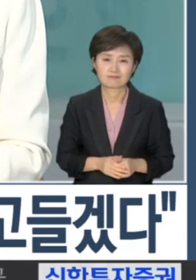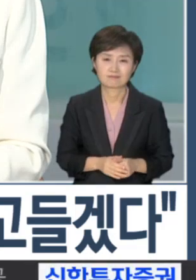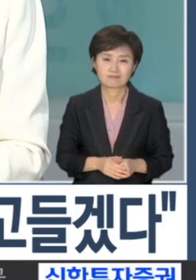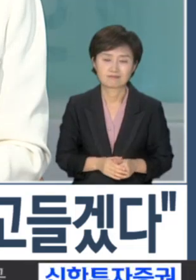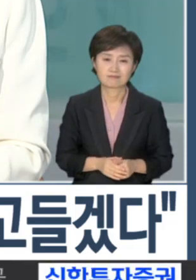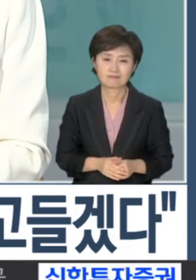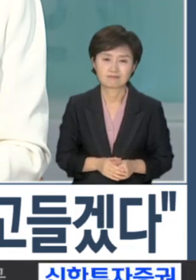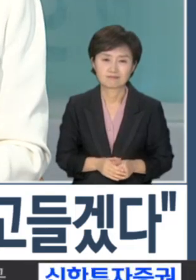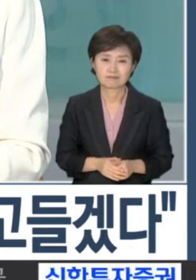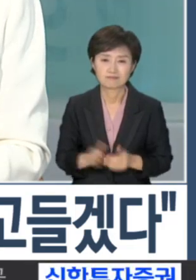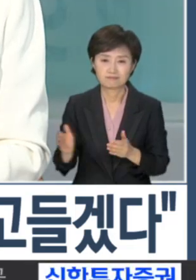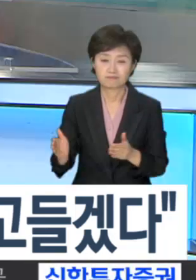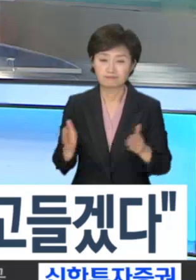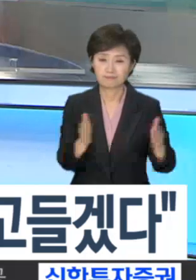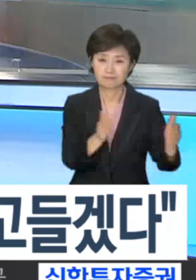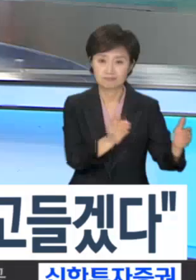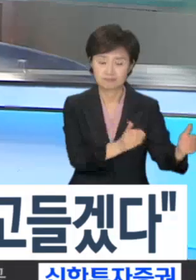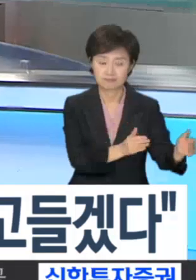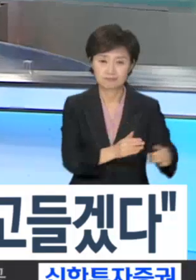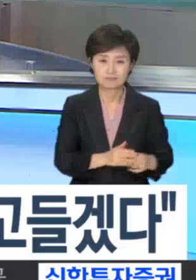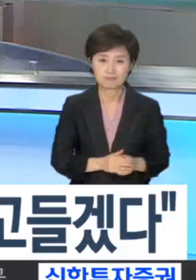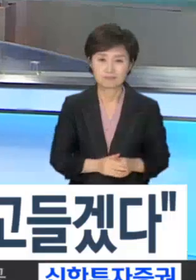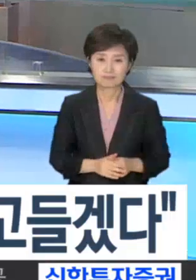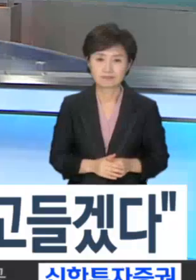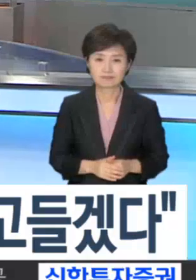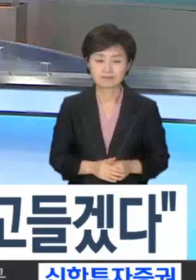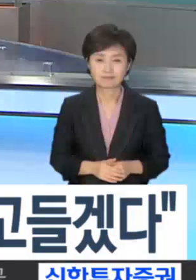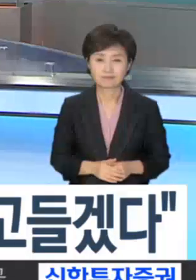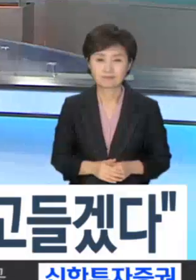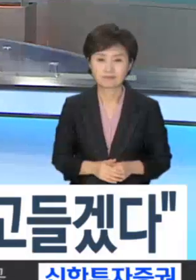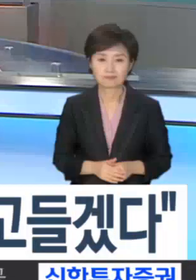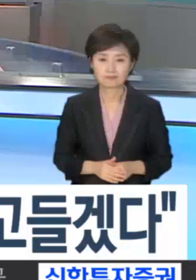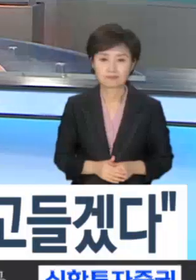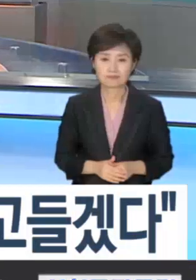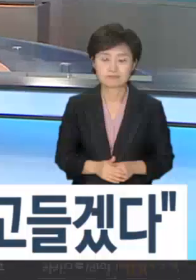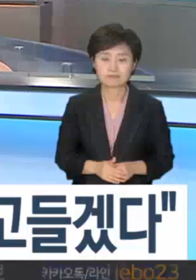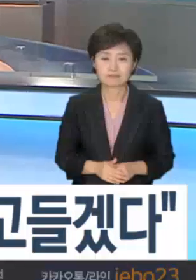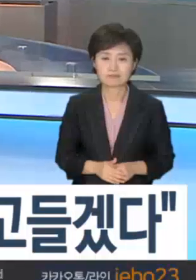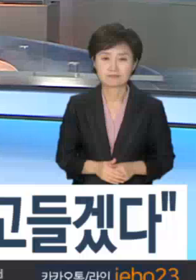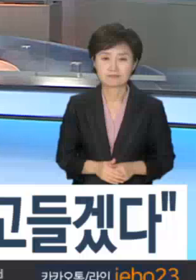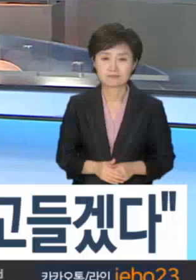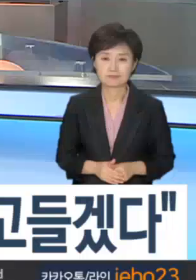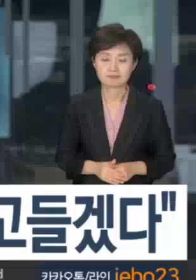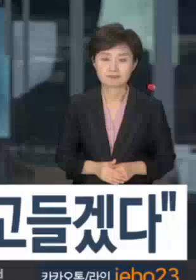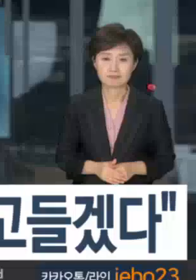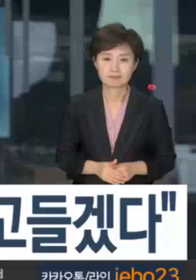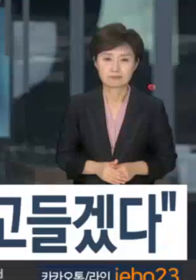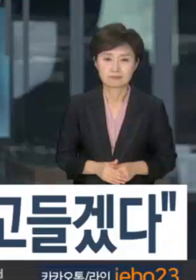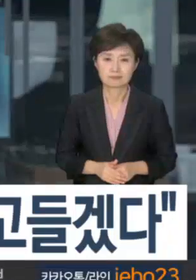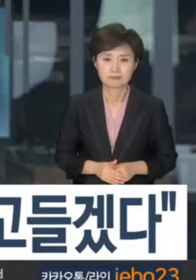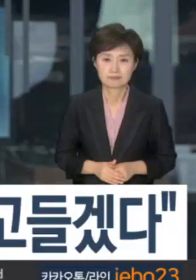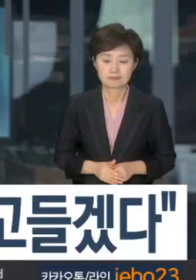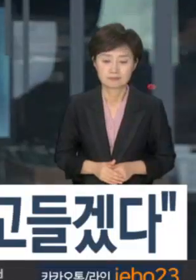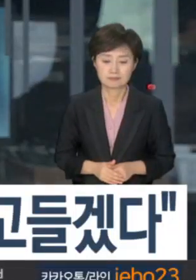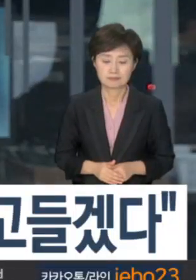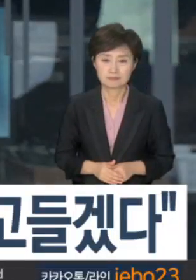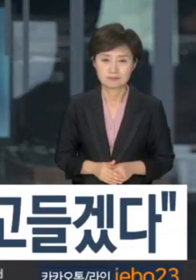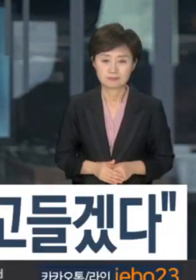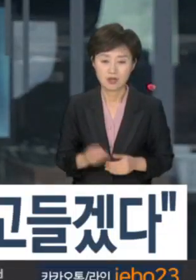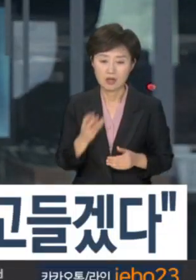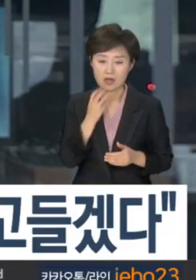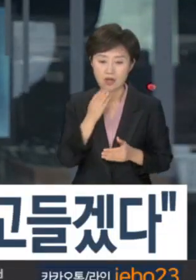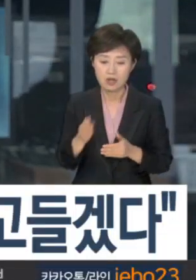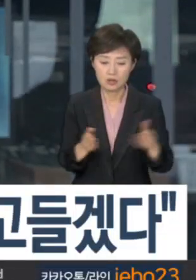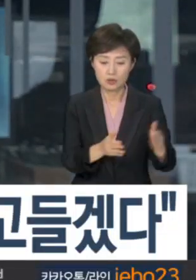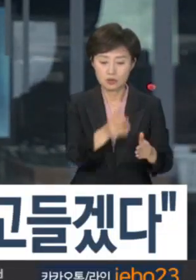네, 알겠습니다. 다음 주제도 한번 짧게 다뤄보겠습니다. 구청장께서 잠시 언급해 주셨던 내용인데 김동연